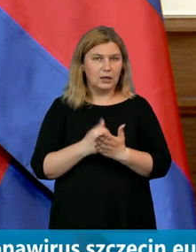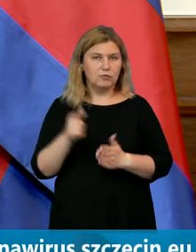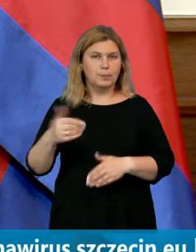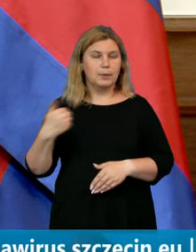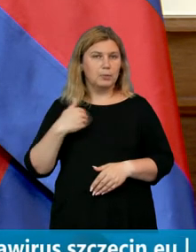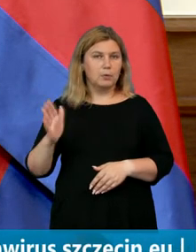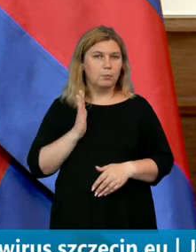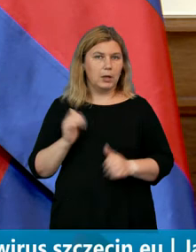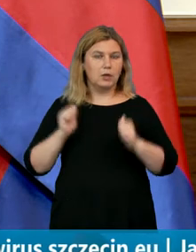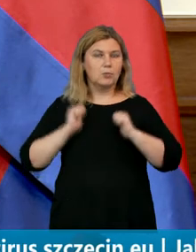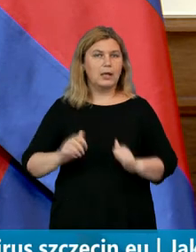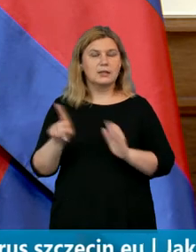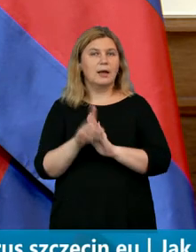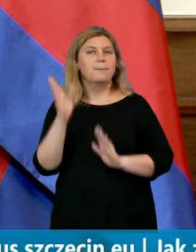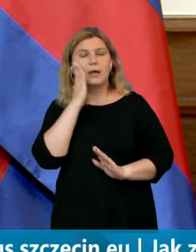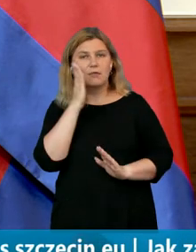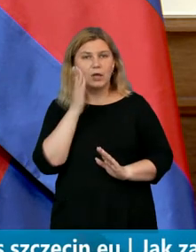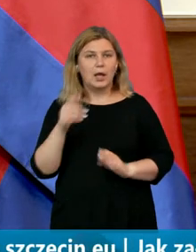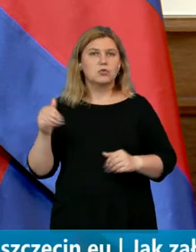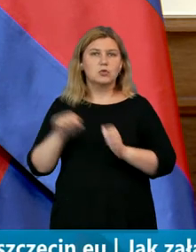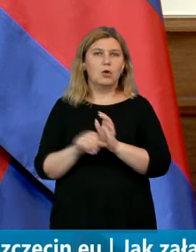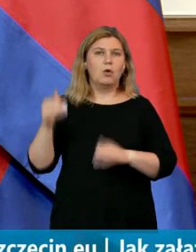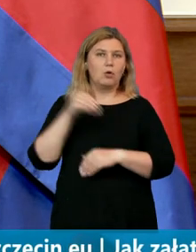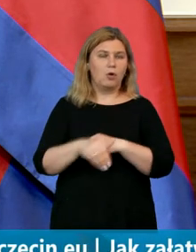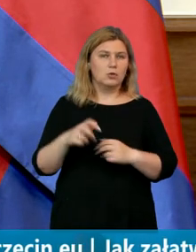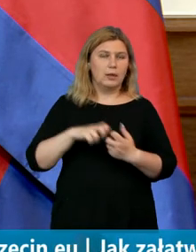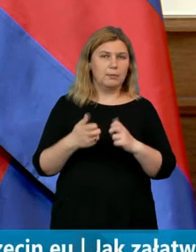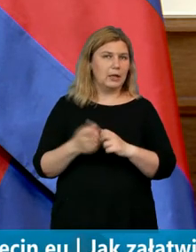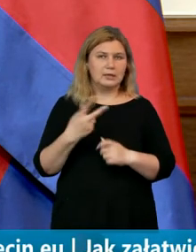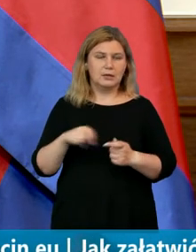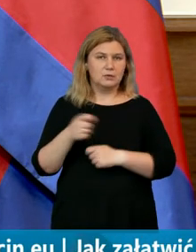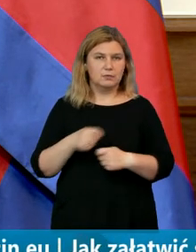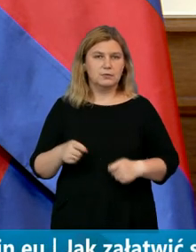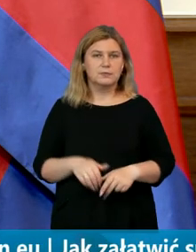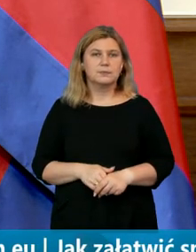bezpiecznie i spokojnie dla mieszkańców, natomiast pewnie do końca tego problemu nie rozwiążemy.